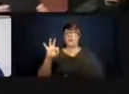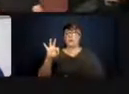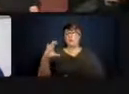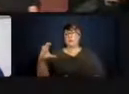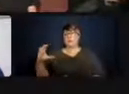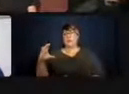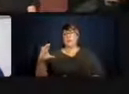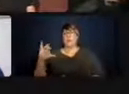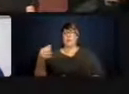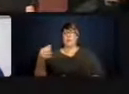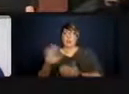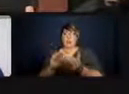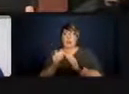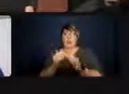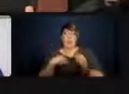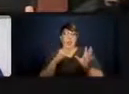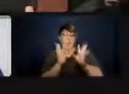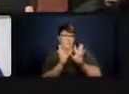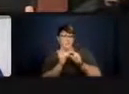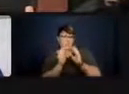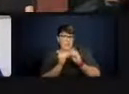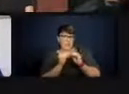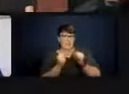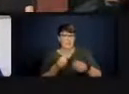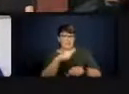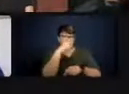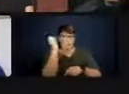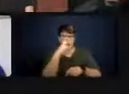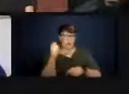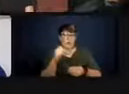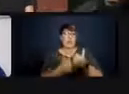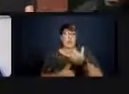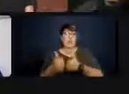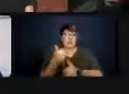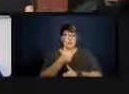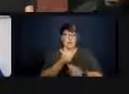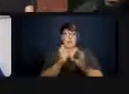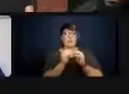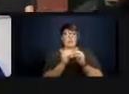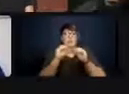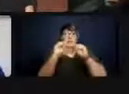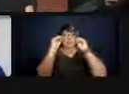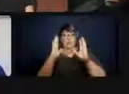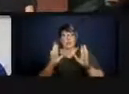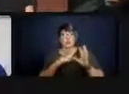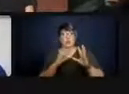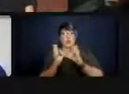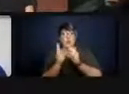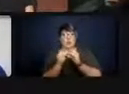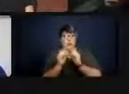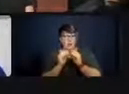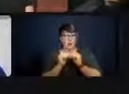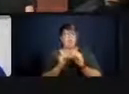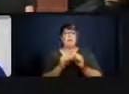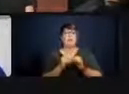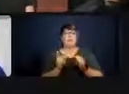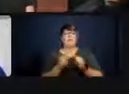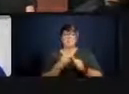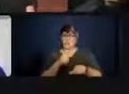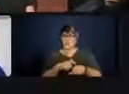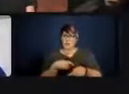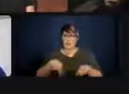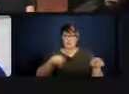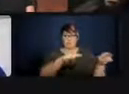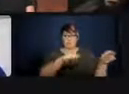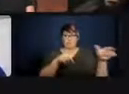mashirika mbalimbali mbali. Tunao wanafunzi ambao wako hapa, kwa kweli wameweza kufuzu na kupata kazi na mashirika mbalimbali mbali.